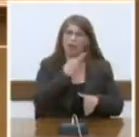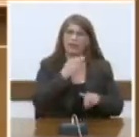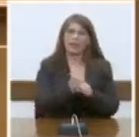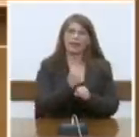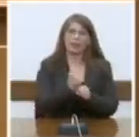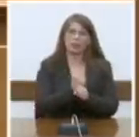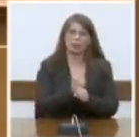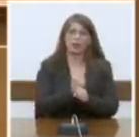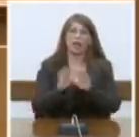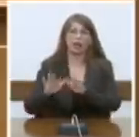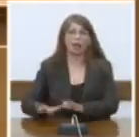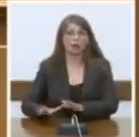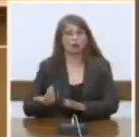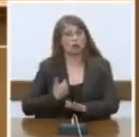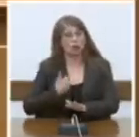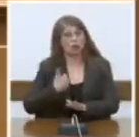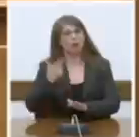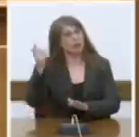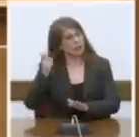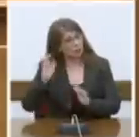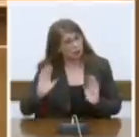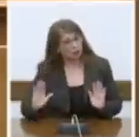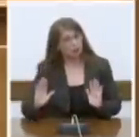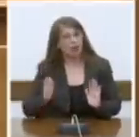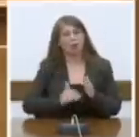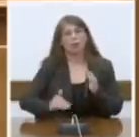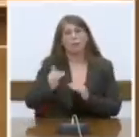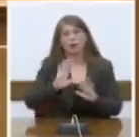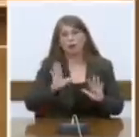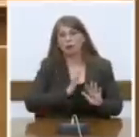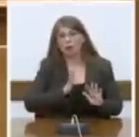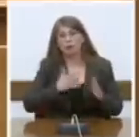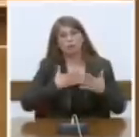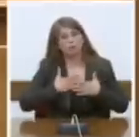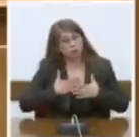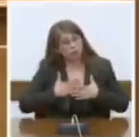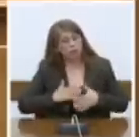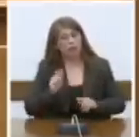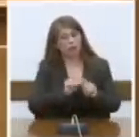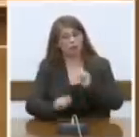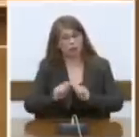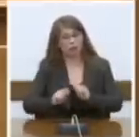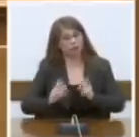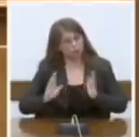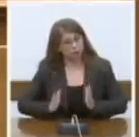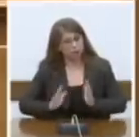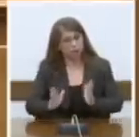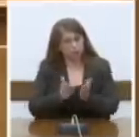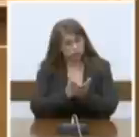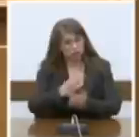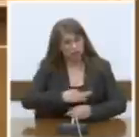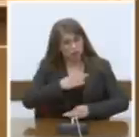και των ανέργων, των νέων αλλά και των συνταξιούχων και πάνω απ' όλα των ανθρώπων που θέλουν να δημιουργήσουν και να προκόψουν με αξιοκρατία και